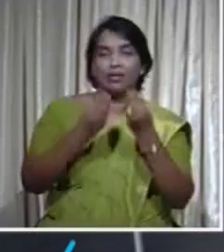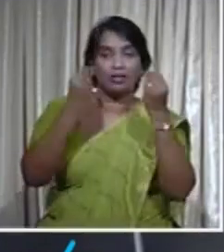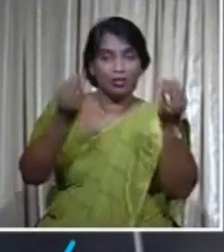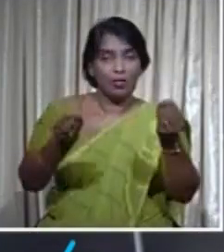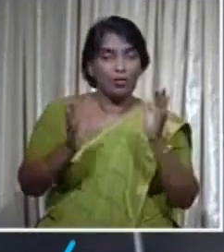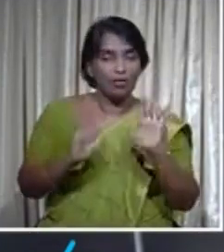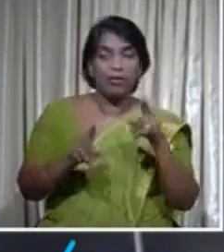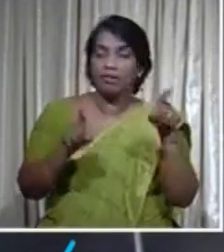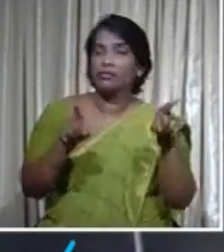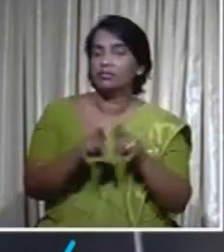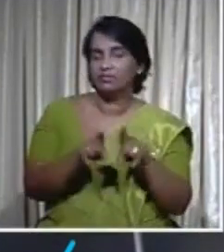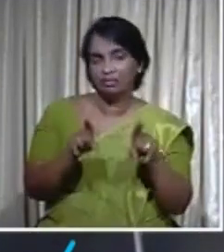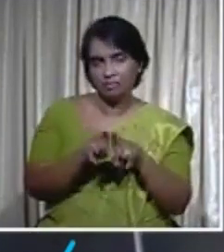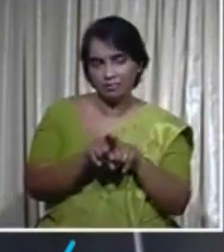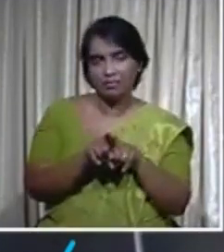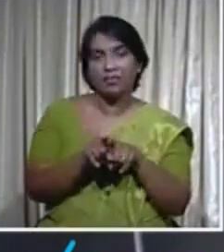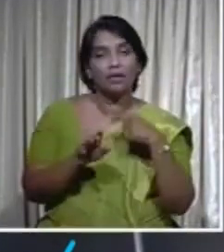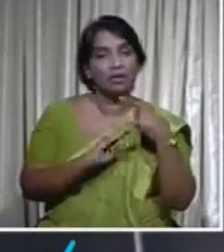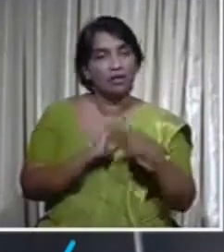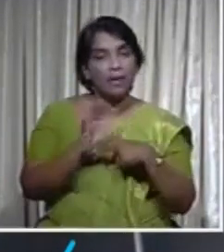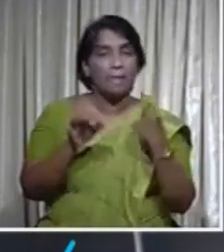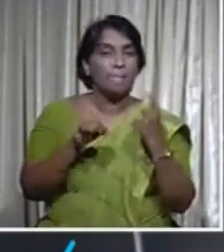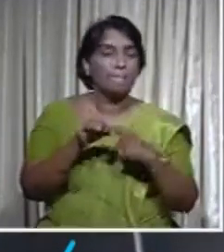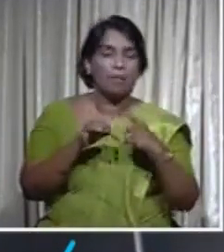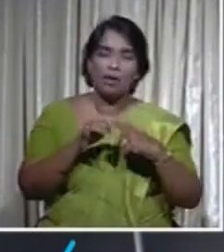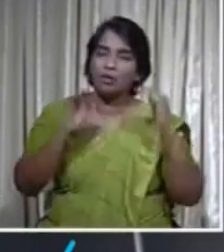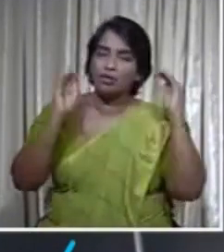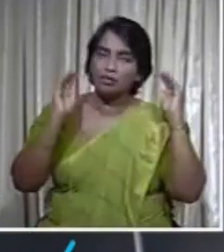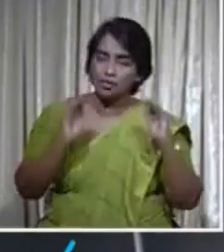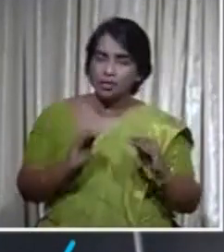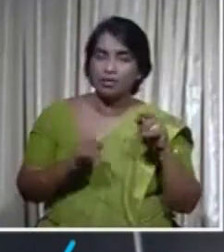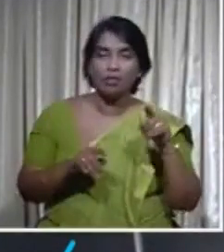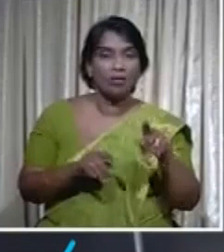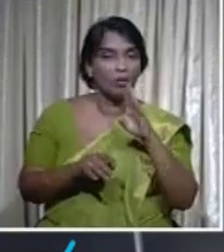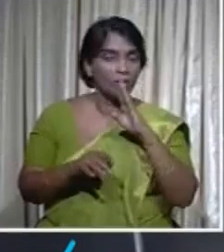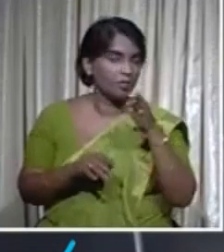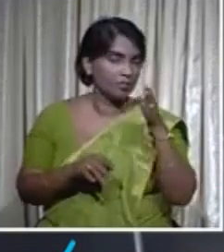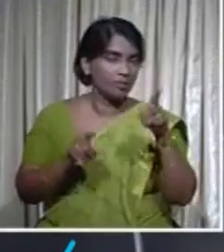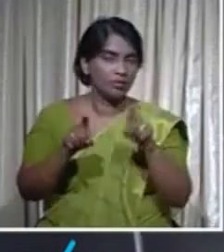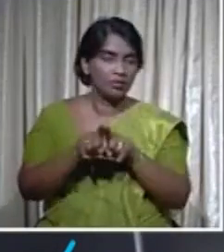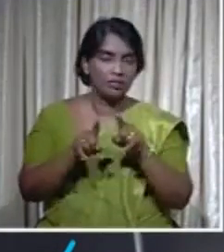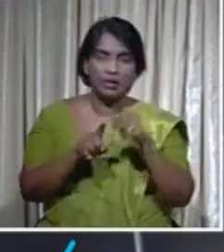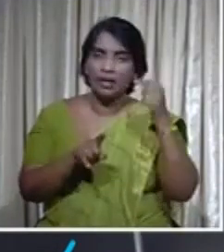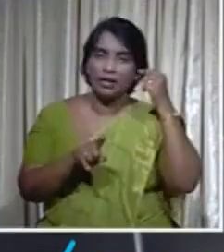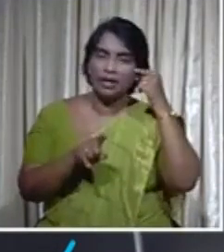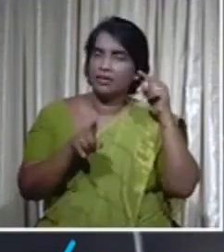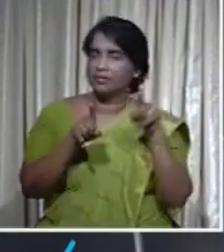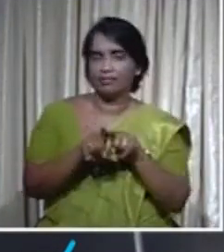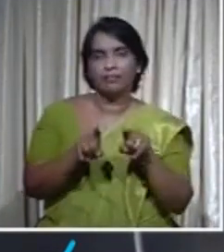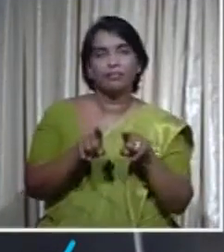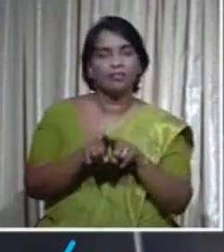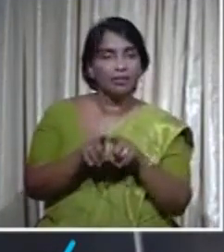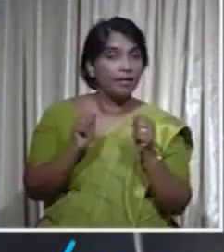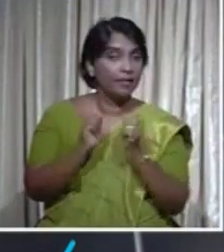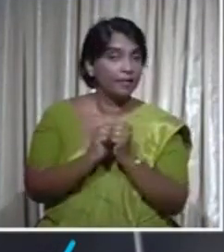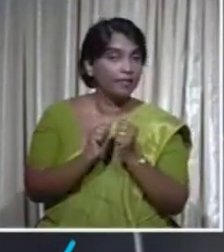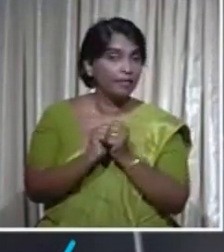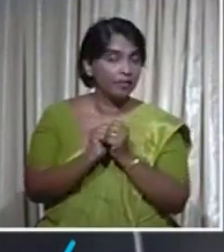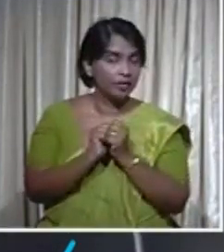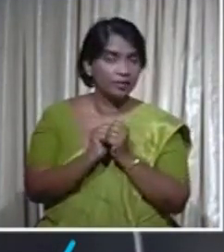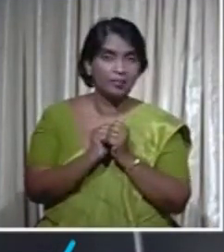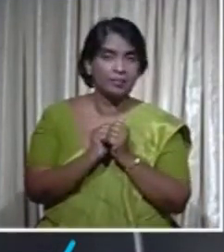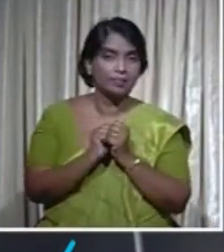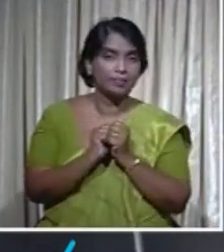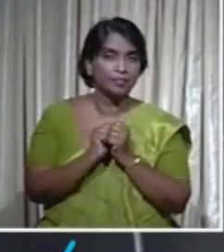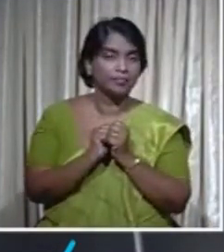பிரச்சனைகள் குறையும் ஒழிய நீங்கள் நினைத்தது போல செயல்பட நினைச்சீர்களாக இருந்தால் அது ஒரு காலம்